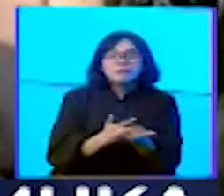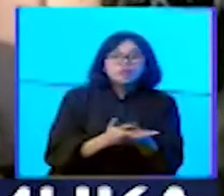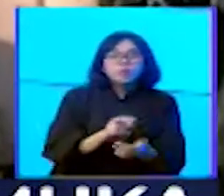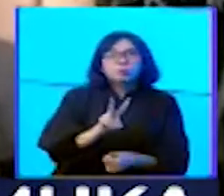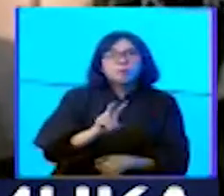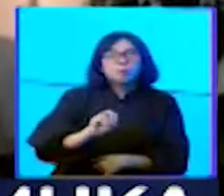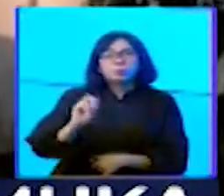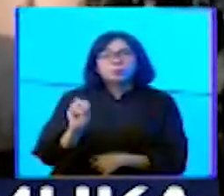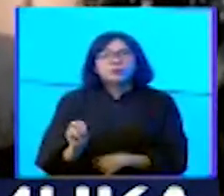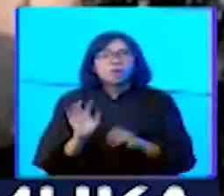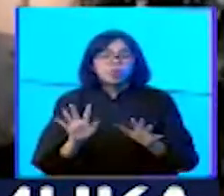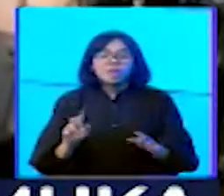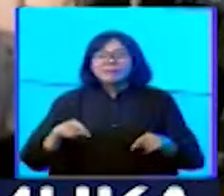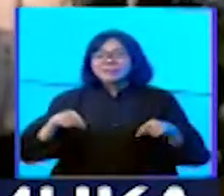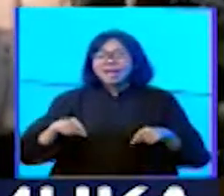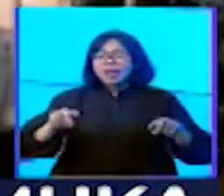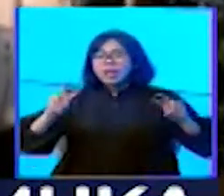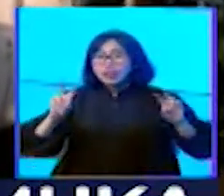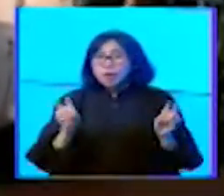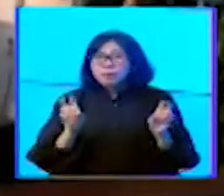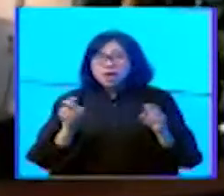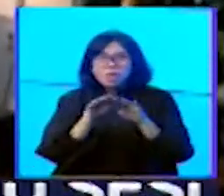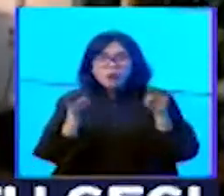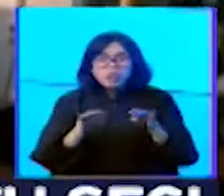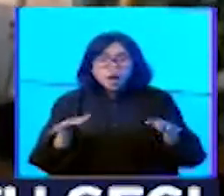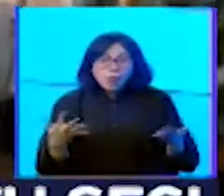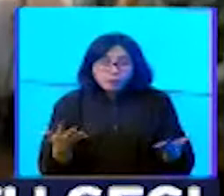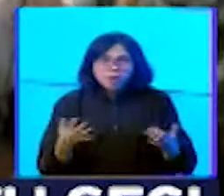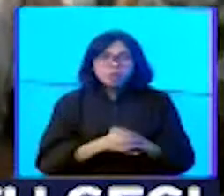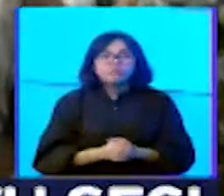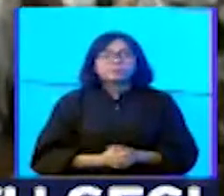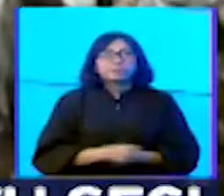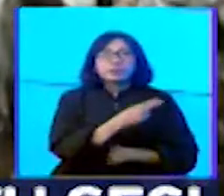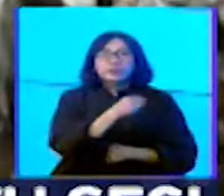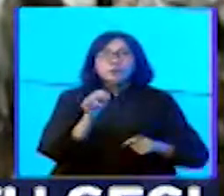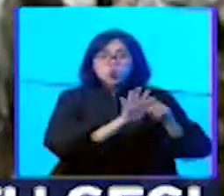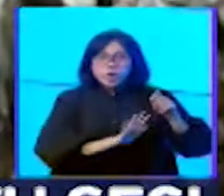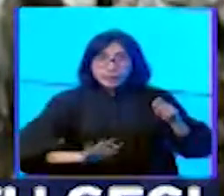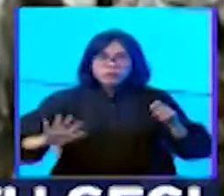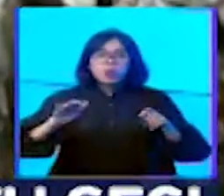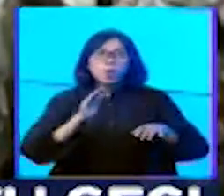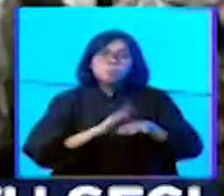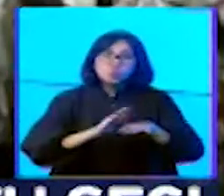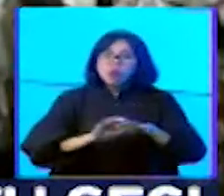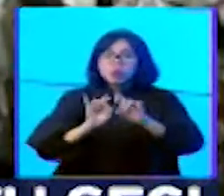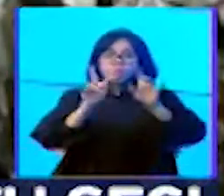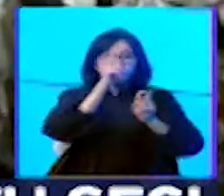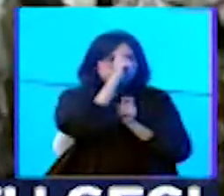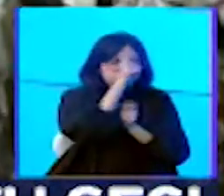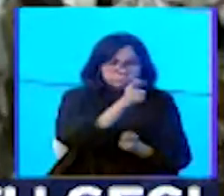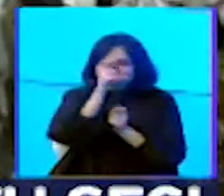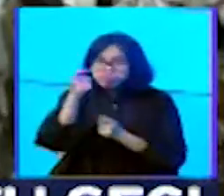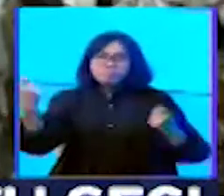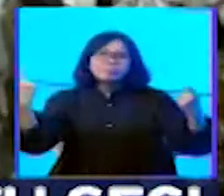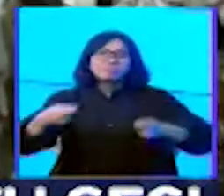Katedral mengangkat tema Natal yakni nusantara dan juga Bhinneka hal tersebut untuk mengajak umat